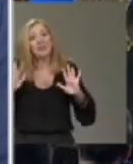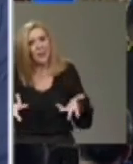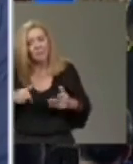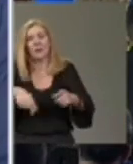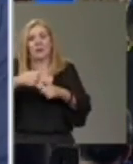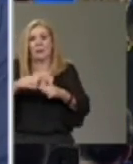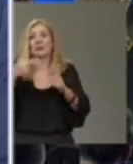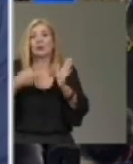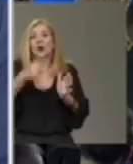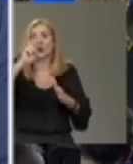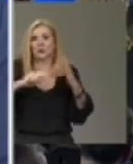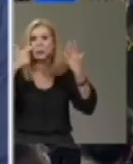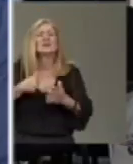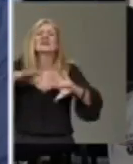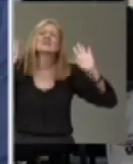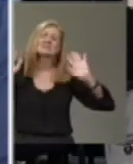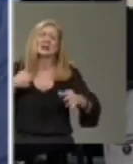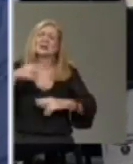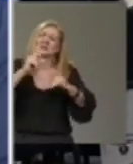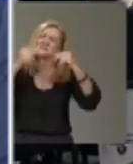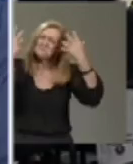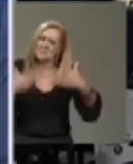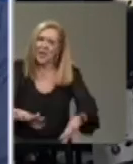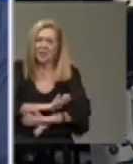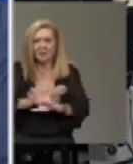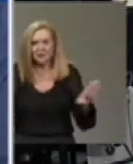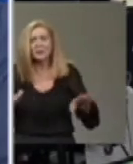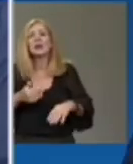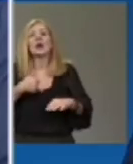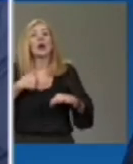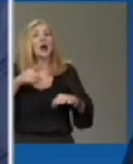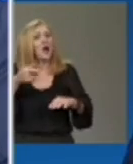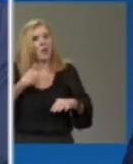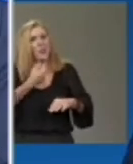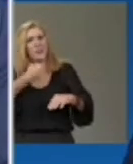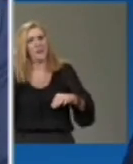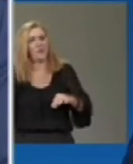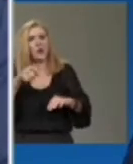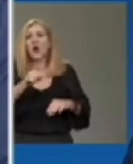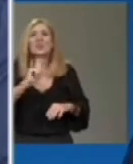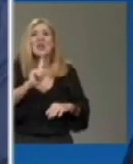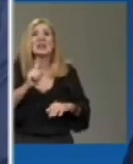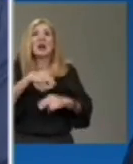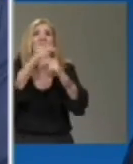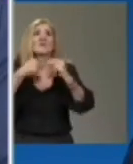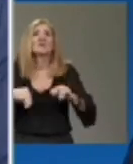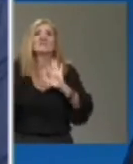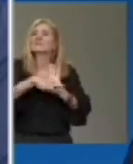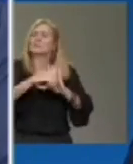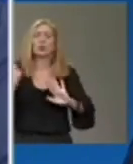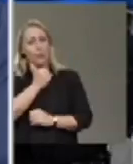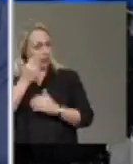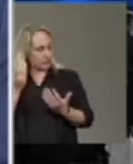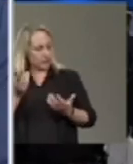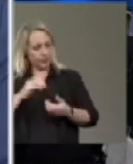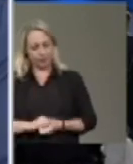υποδομές και χωρίς μισθούς μάλιστα να σας πω ότι έχουμε ήδη ε προχωρήσει στο ρεπορτάζ αυτό και θα